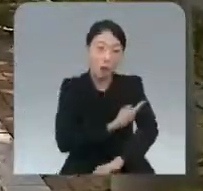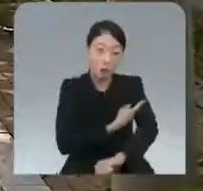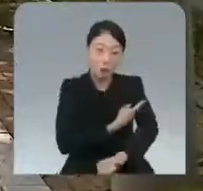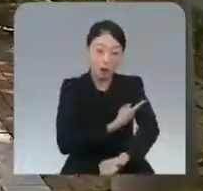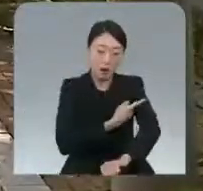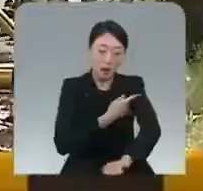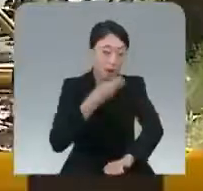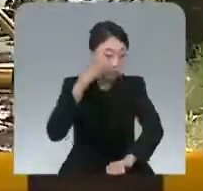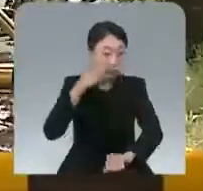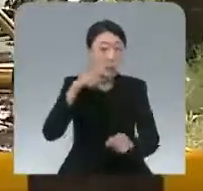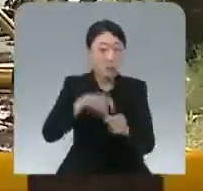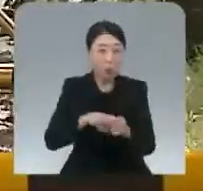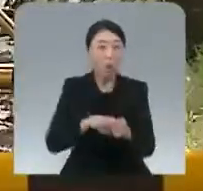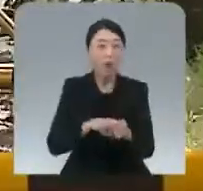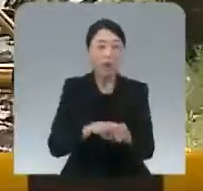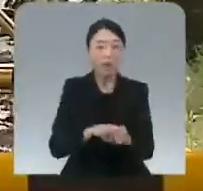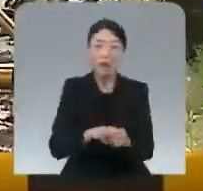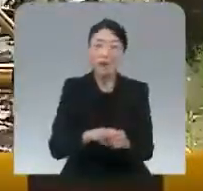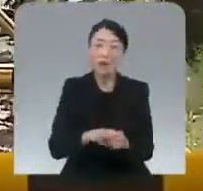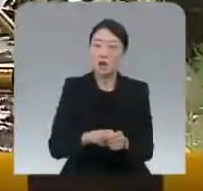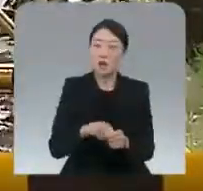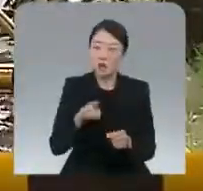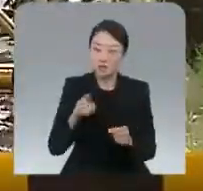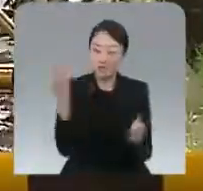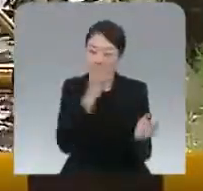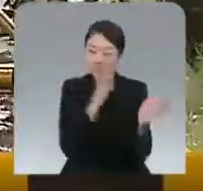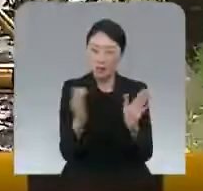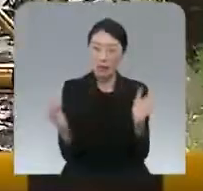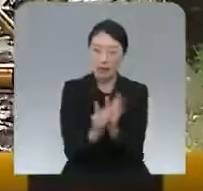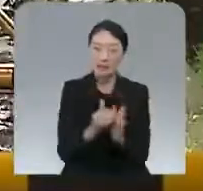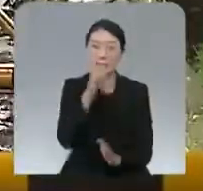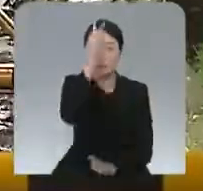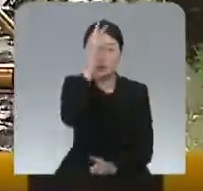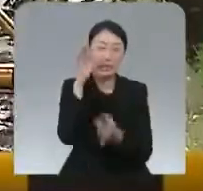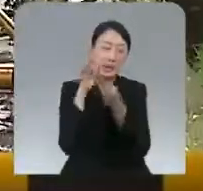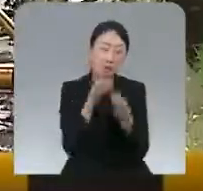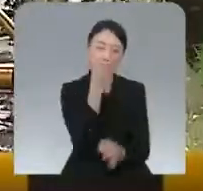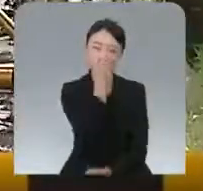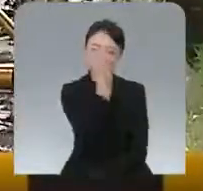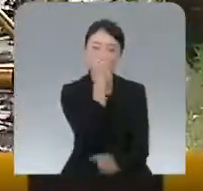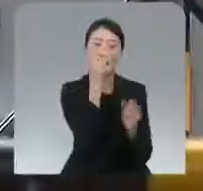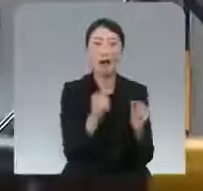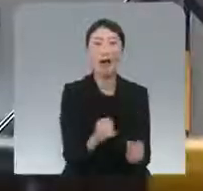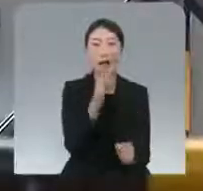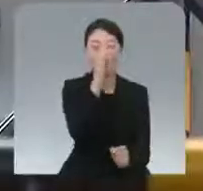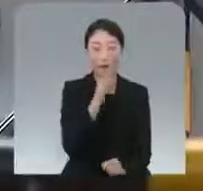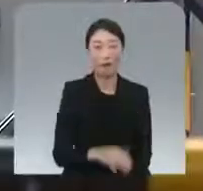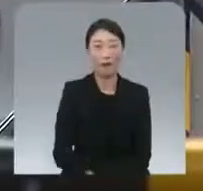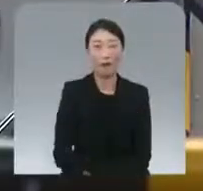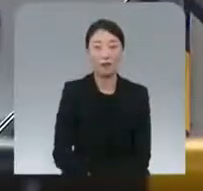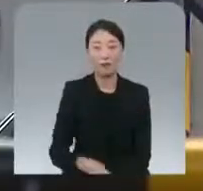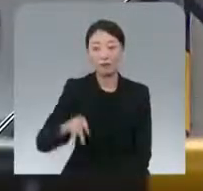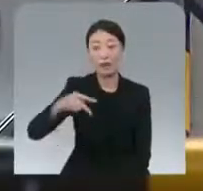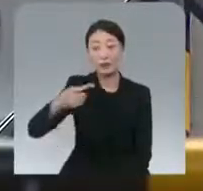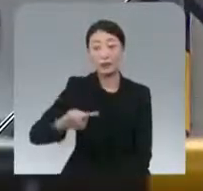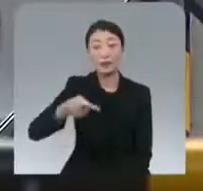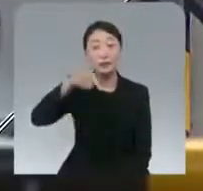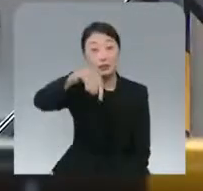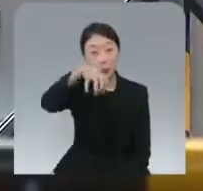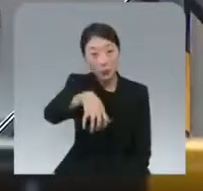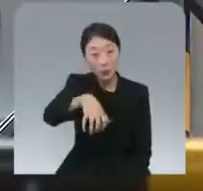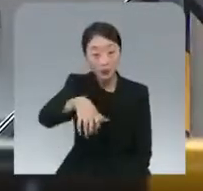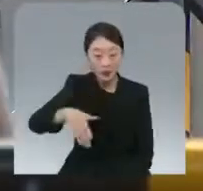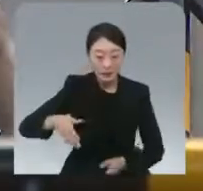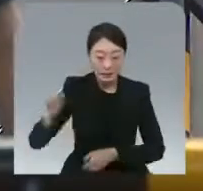Pangkalan sejumlah polisi akan tetap berjaga-jaga di area tersebut hingga akses bebas dapat Tamin sepenuhnya akses kendaraan ke